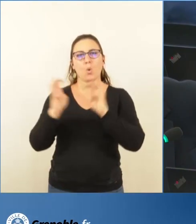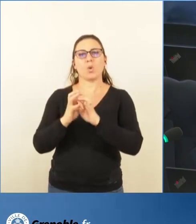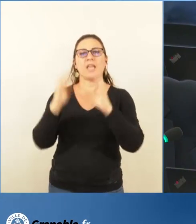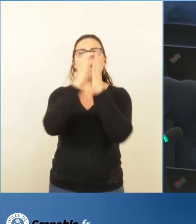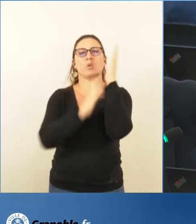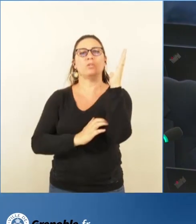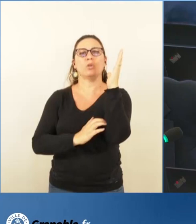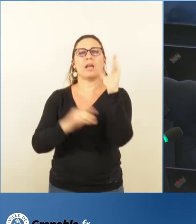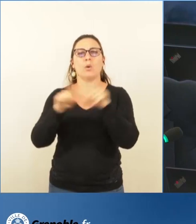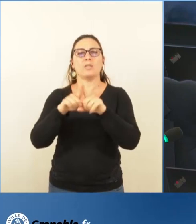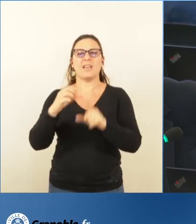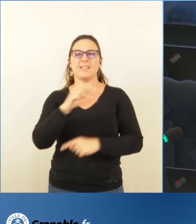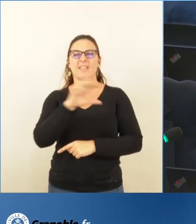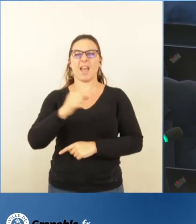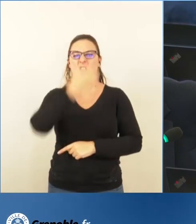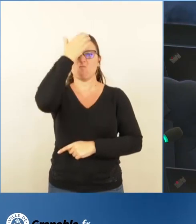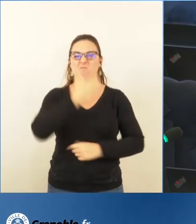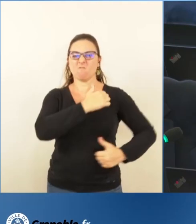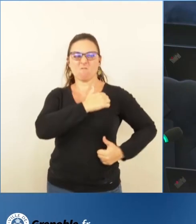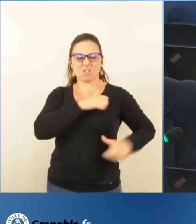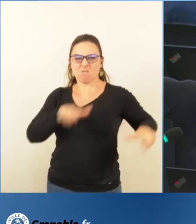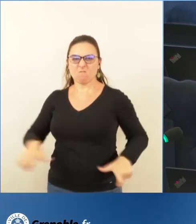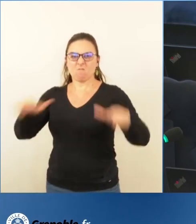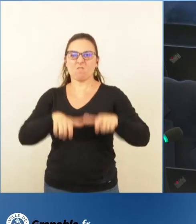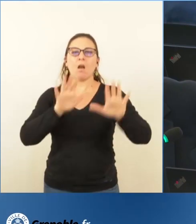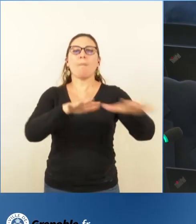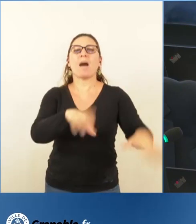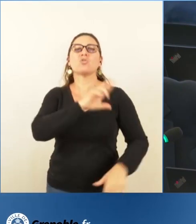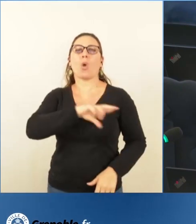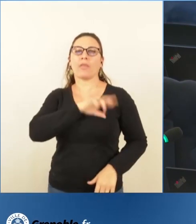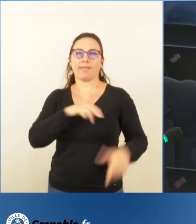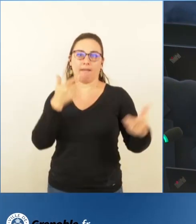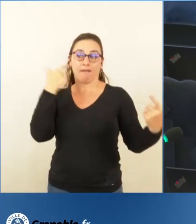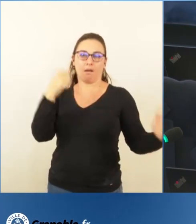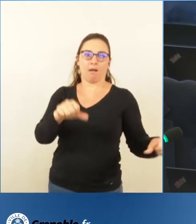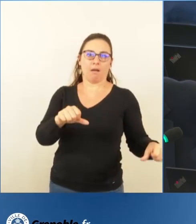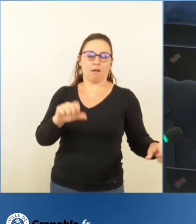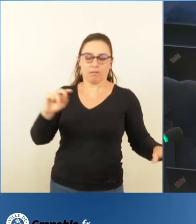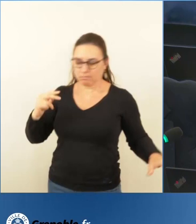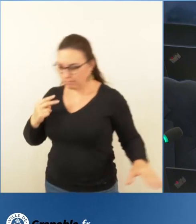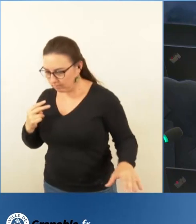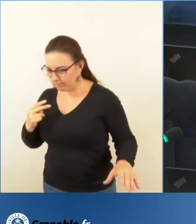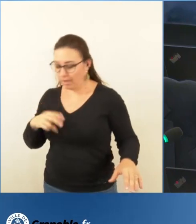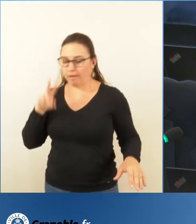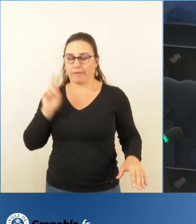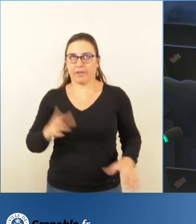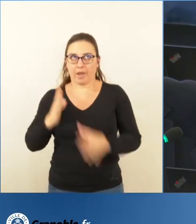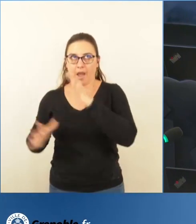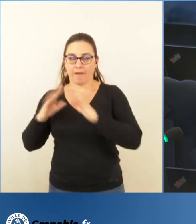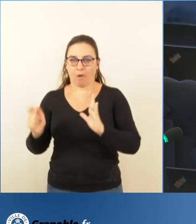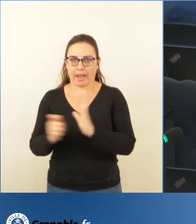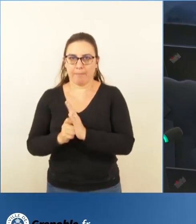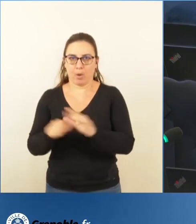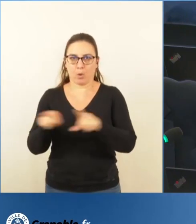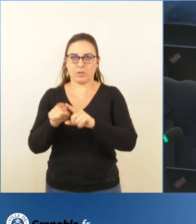cerné de CRS en marge des manifestations contre les retraites vous en sans doute rappeler cette glorieuse époque où